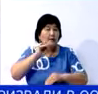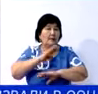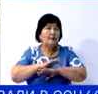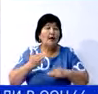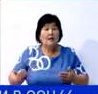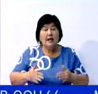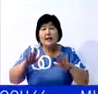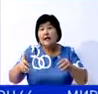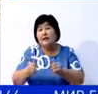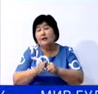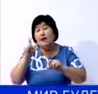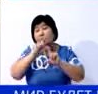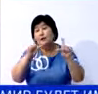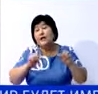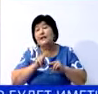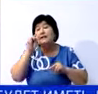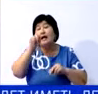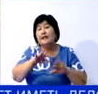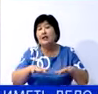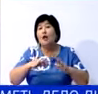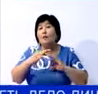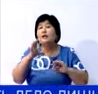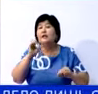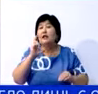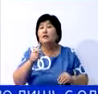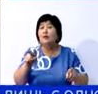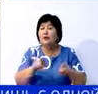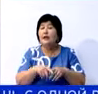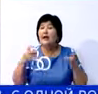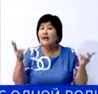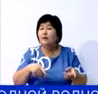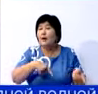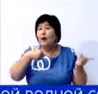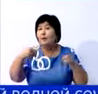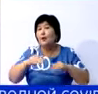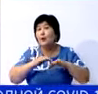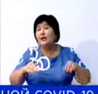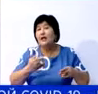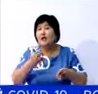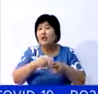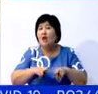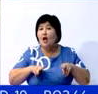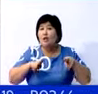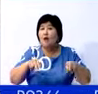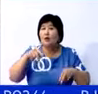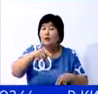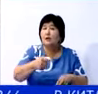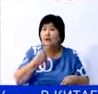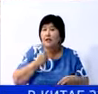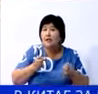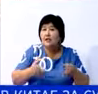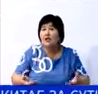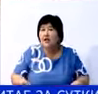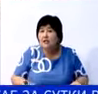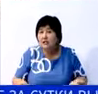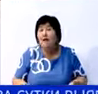жительства. Строительство школы в залинейной части поселка Сиксиуль снимет необходимость перехода детьми через железную дорогу с риском для жизни.